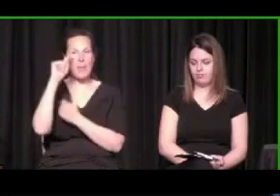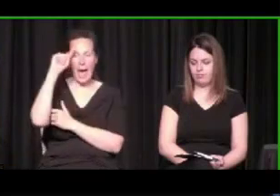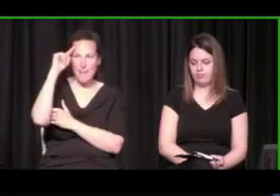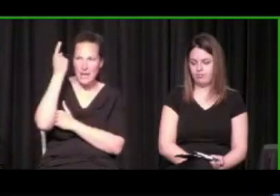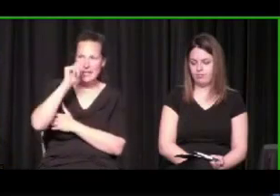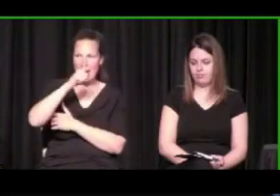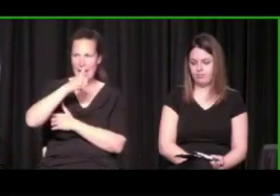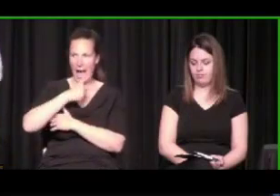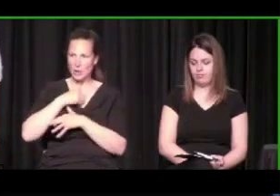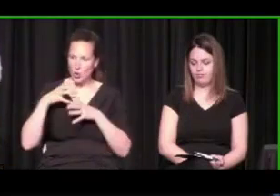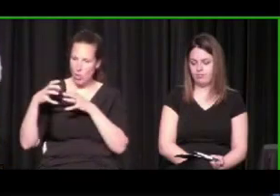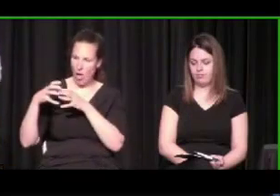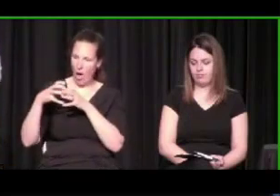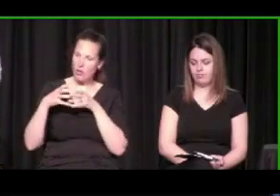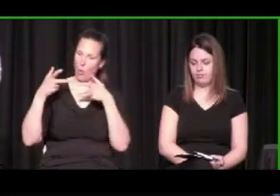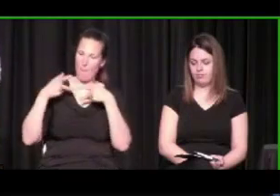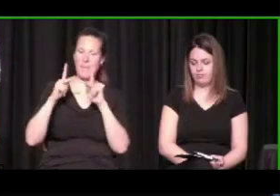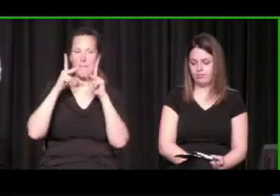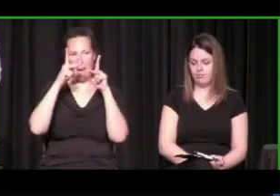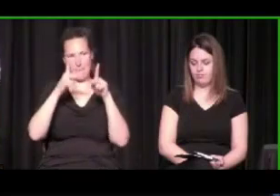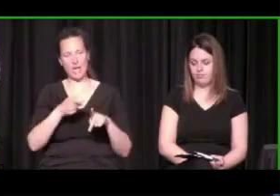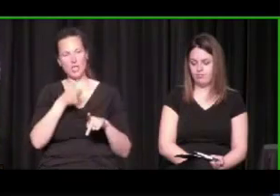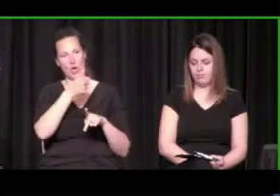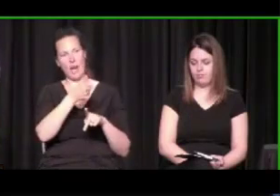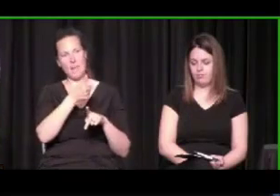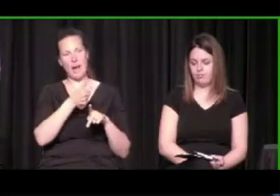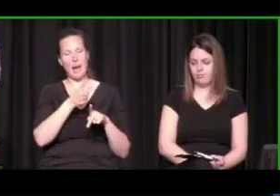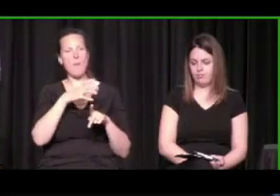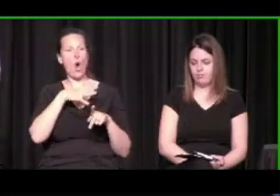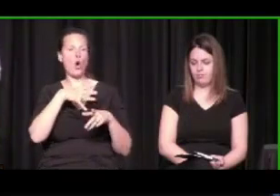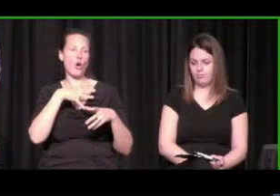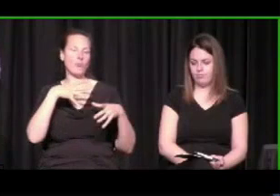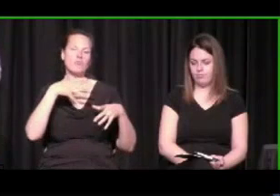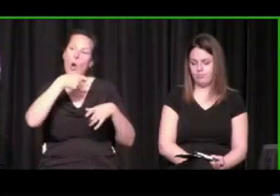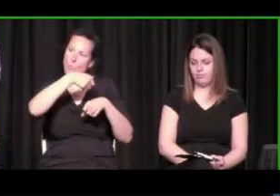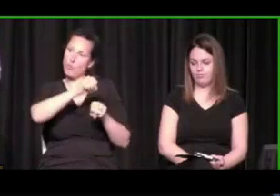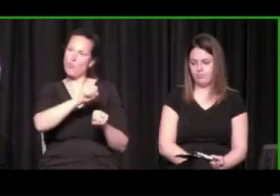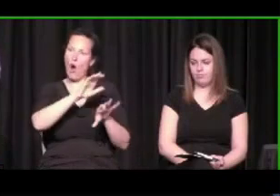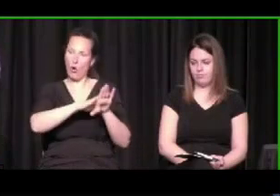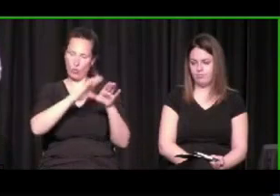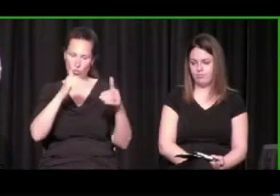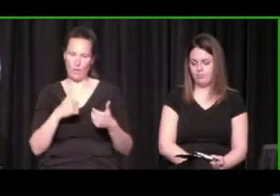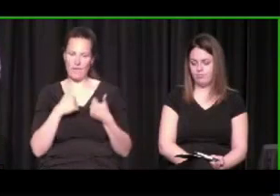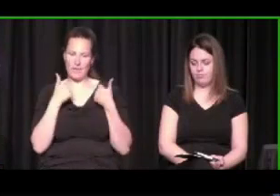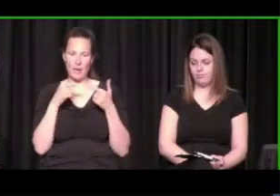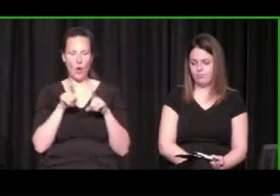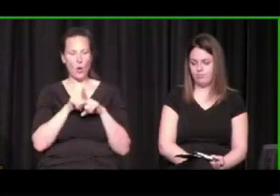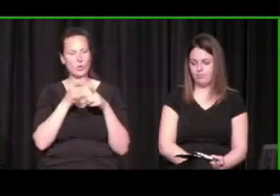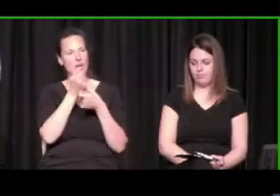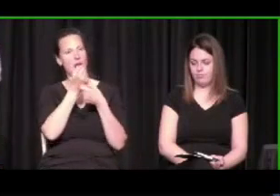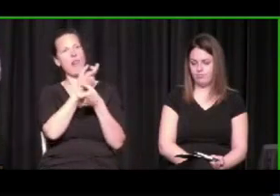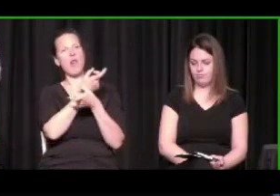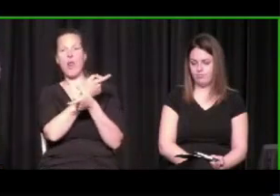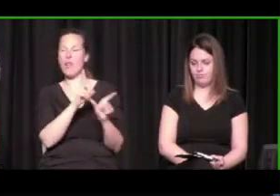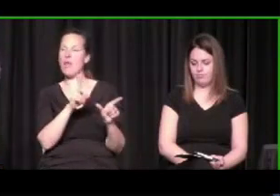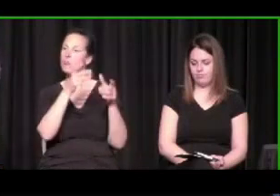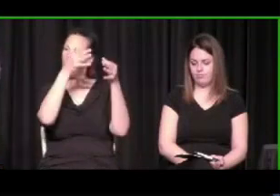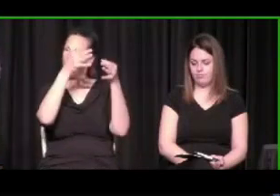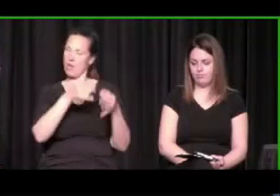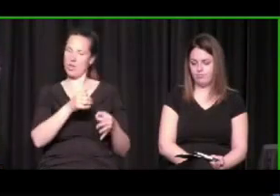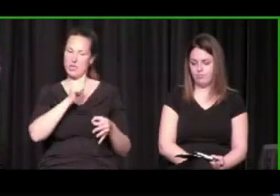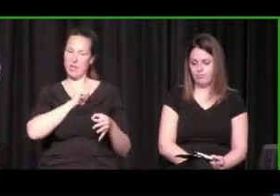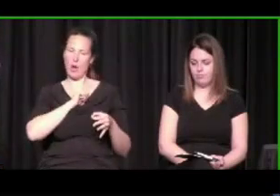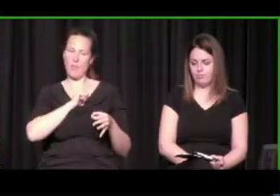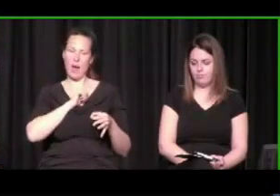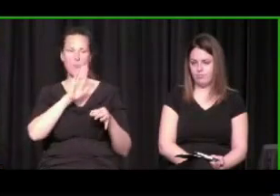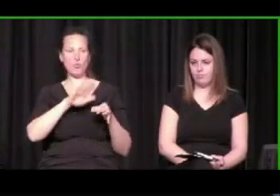qui permettent à une personne d'agir directement sur sa vie en effectuant librement des choix non influencés par des agents